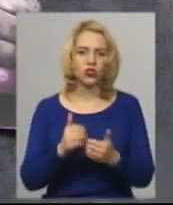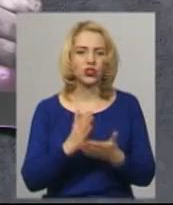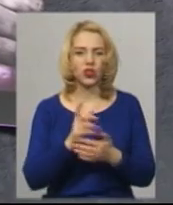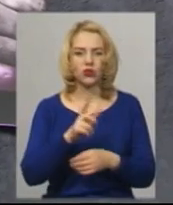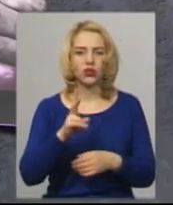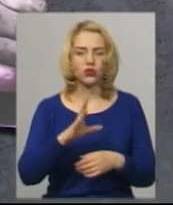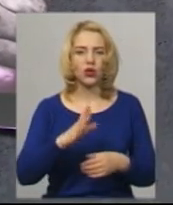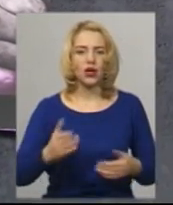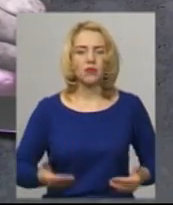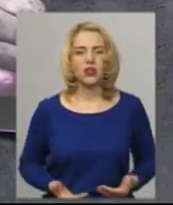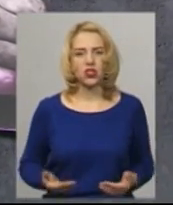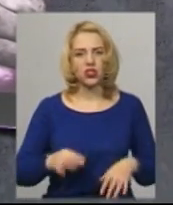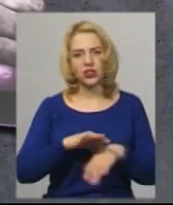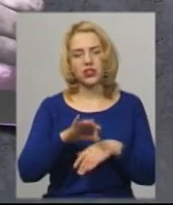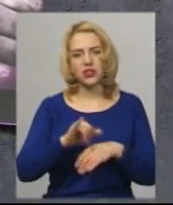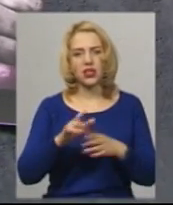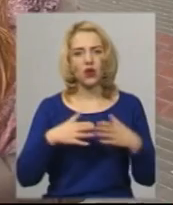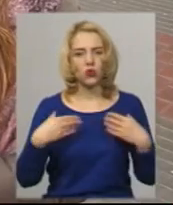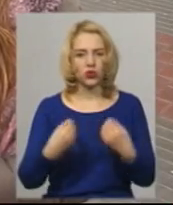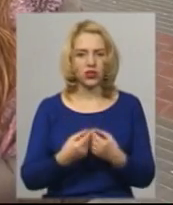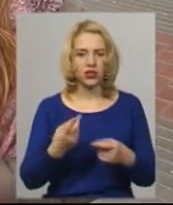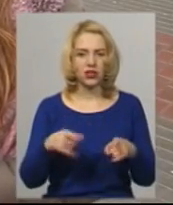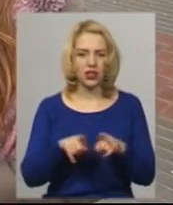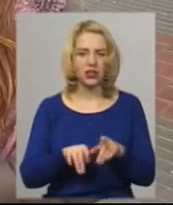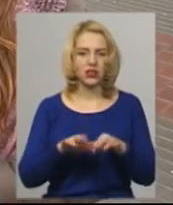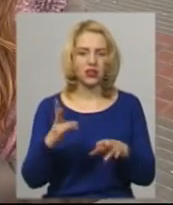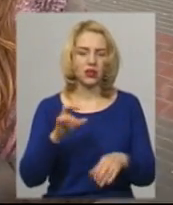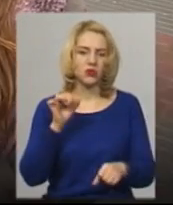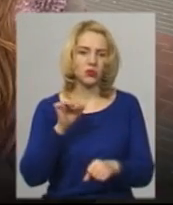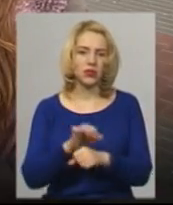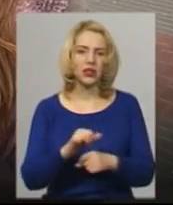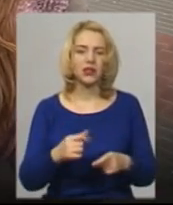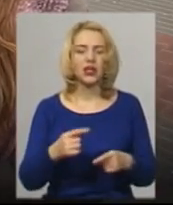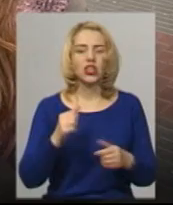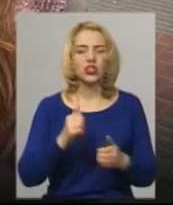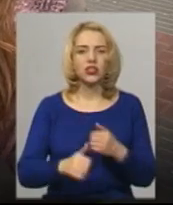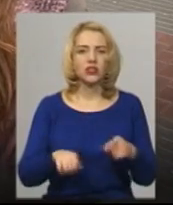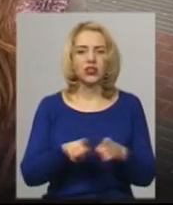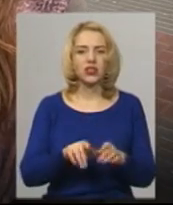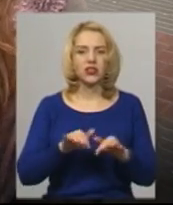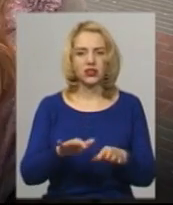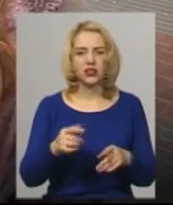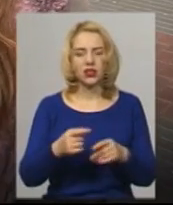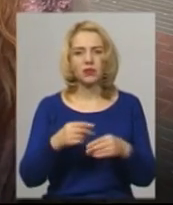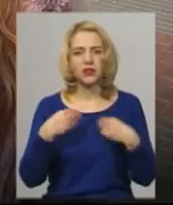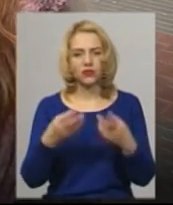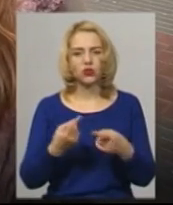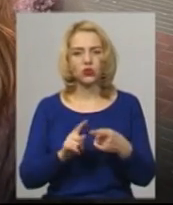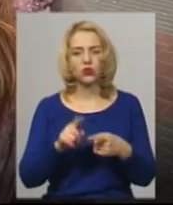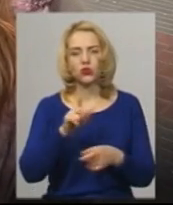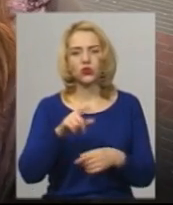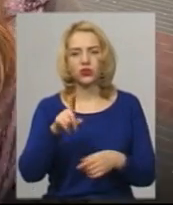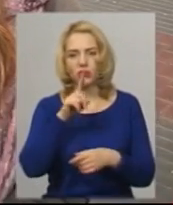пережили насилля в родині. Додає, такі дії потрібно зупиняти. Дуже часто насильство приводить до того, що люди мовчать про це